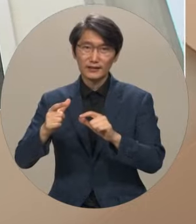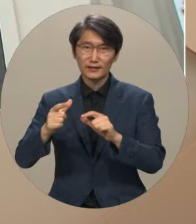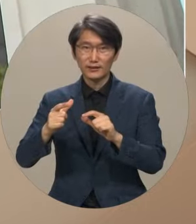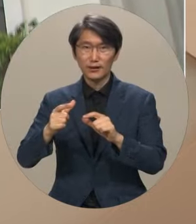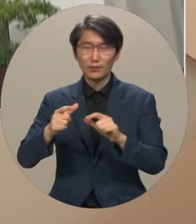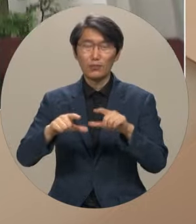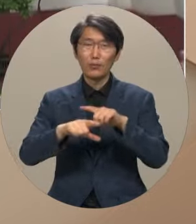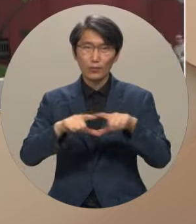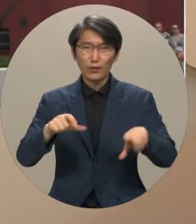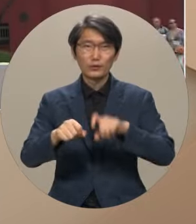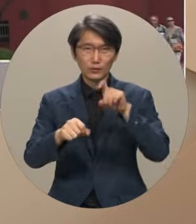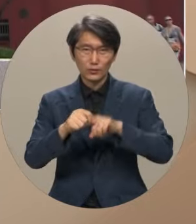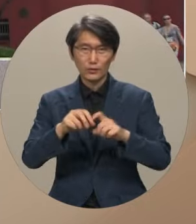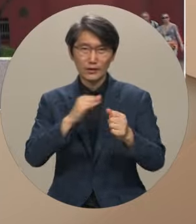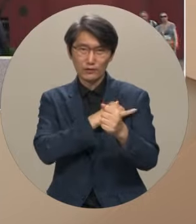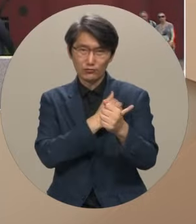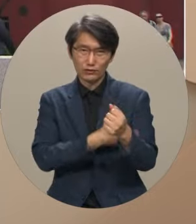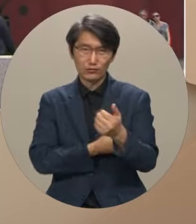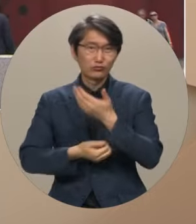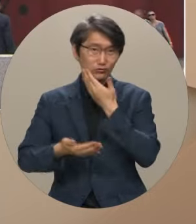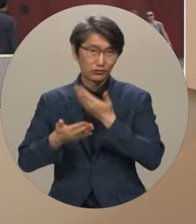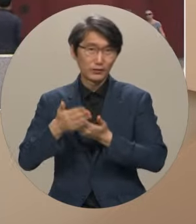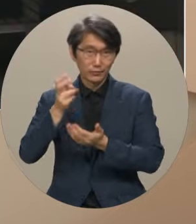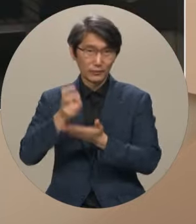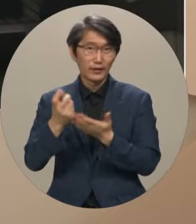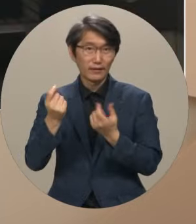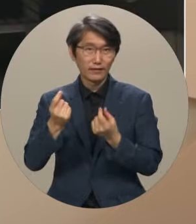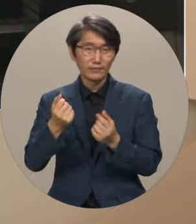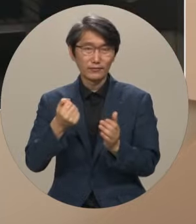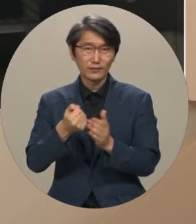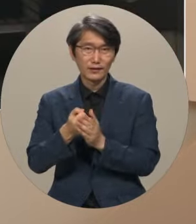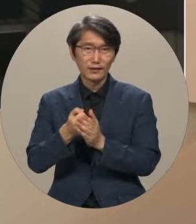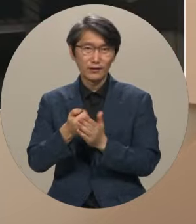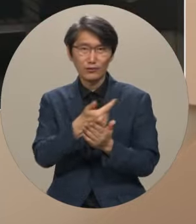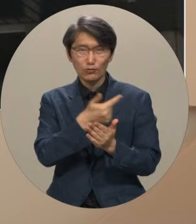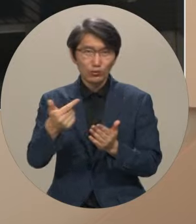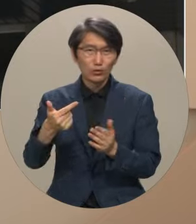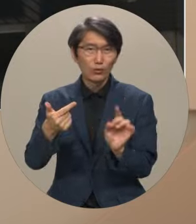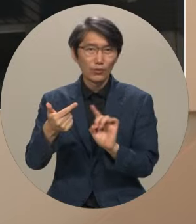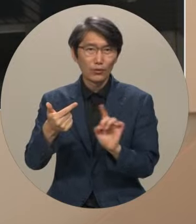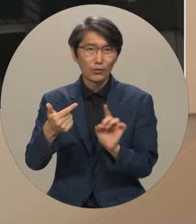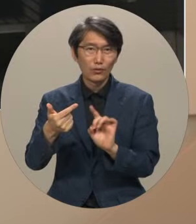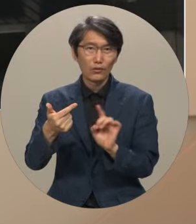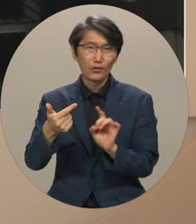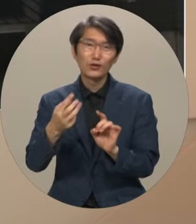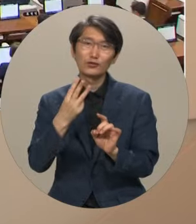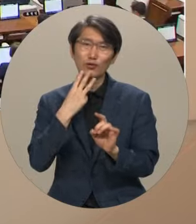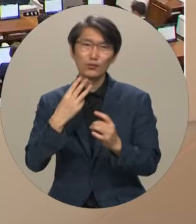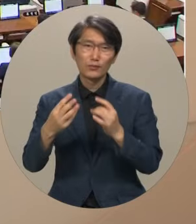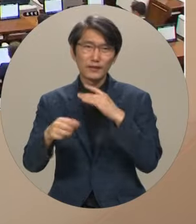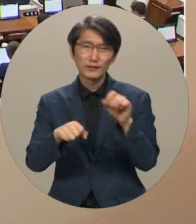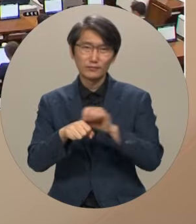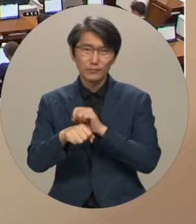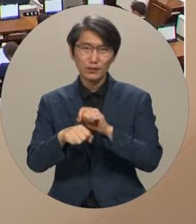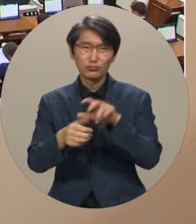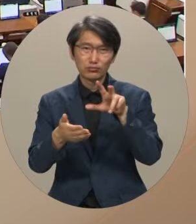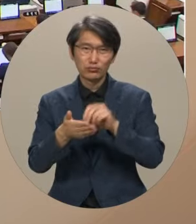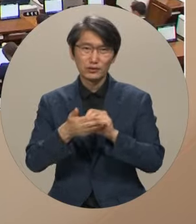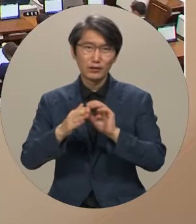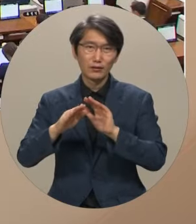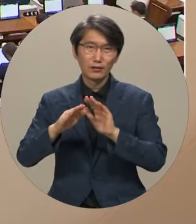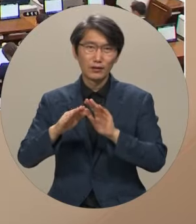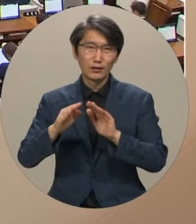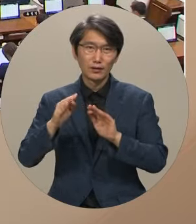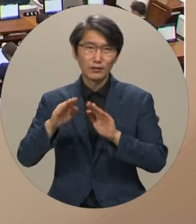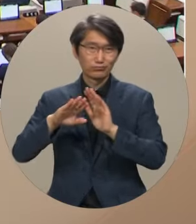갖고 있는 그런 조례입니다. 그런 점에서 이걸 너무 이게 이 서울만의 특수한 문제로 파악해서는 안